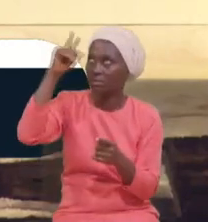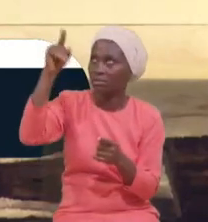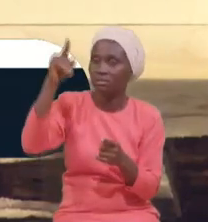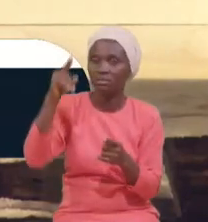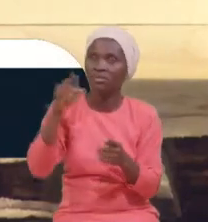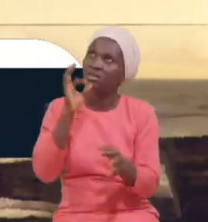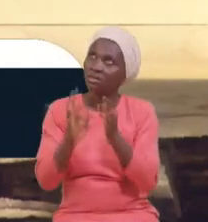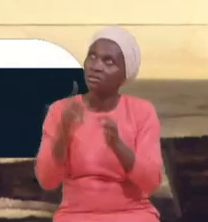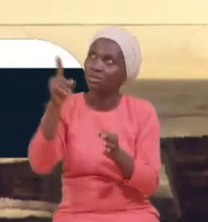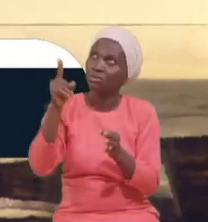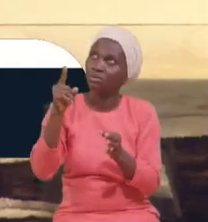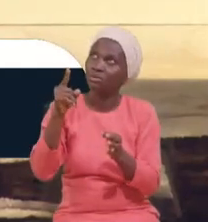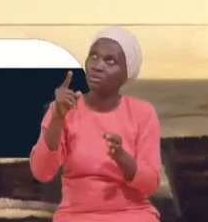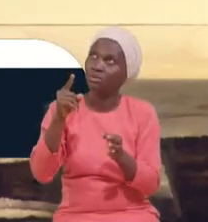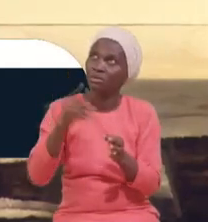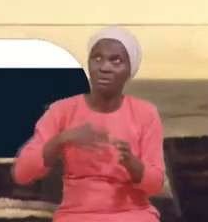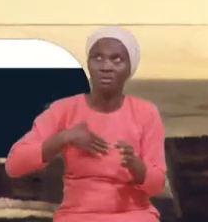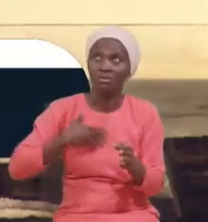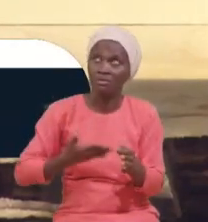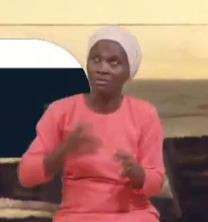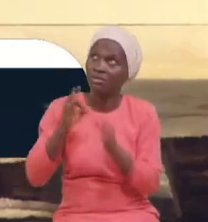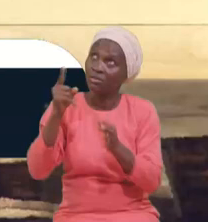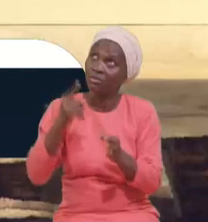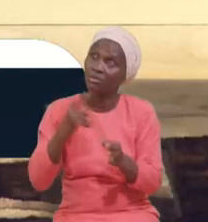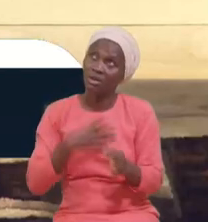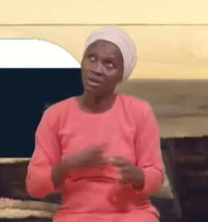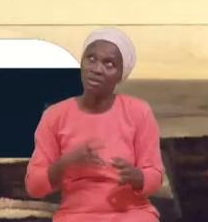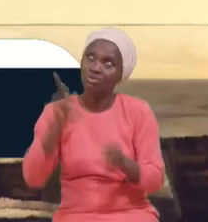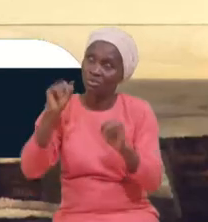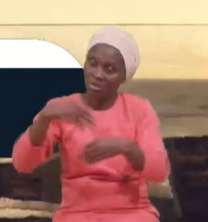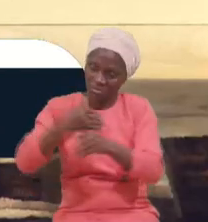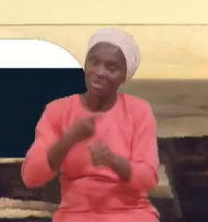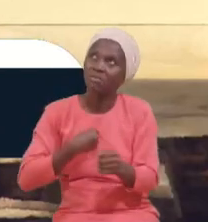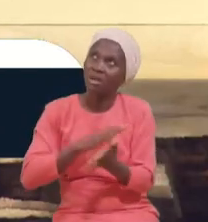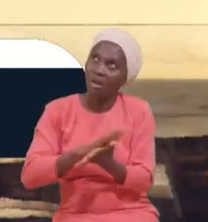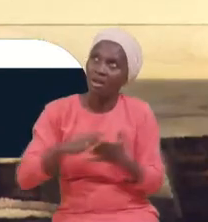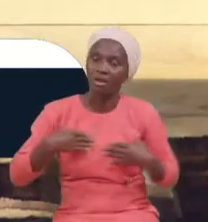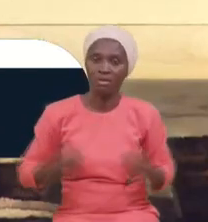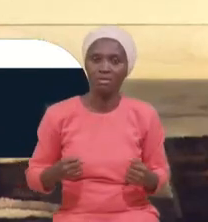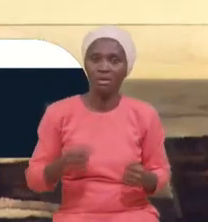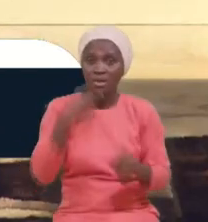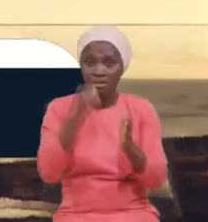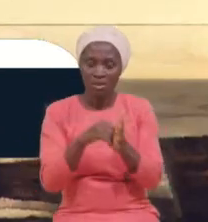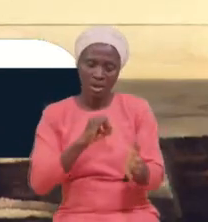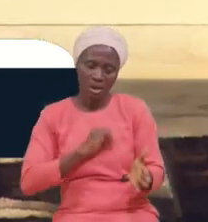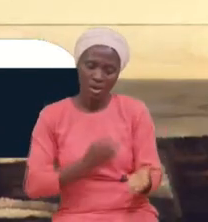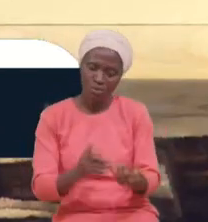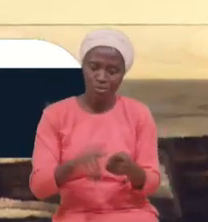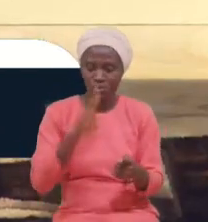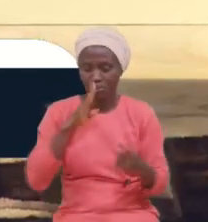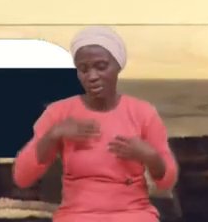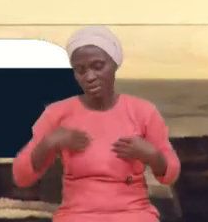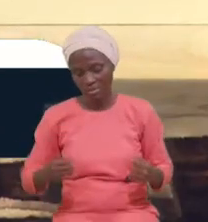« Si tu le veux, tu peux me rendre pur. » Et que je veux être